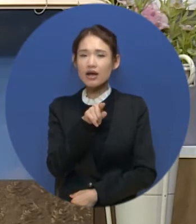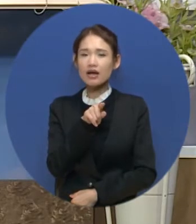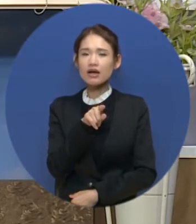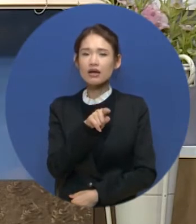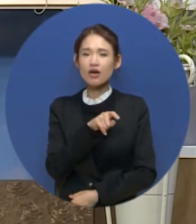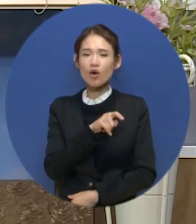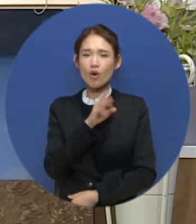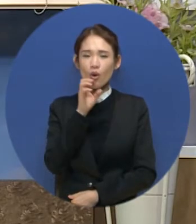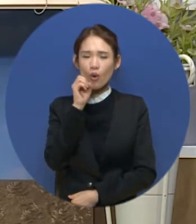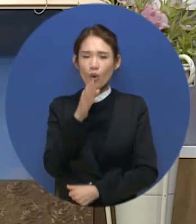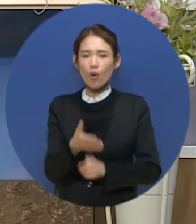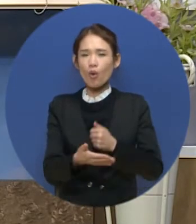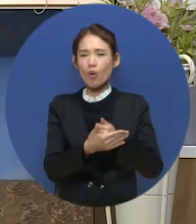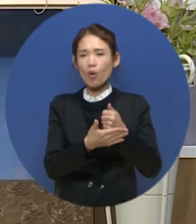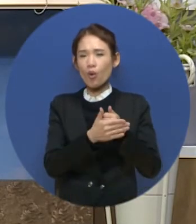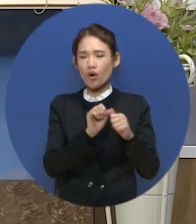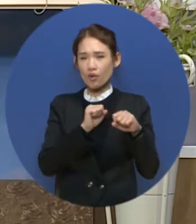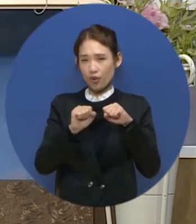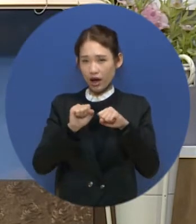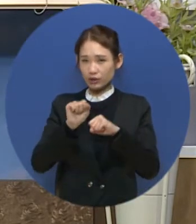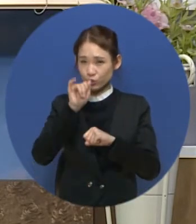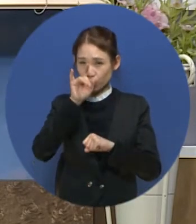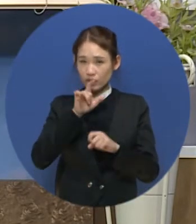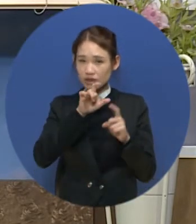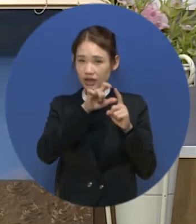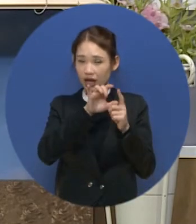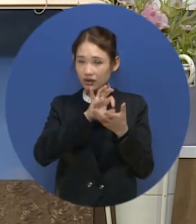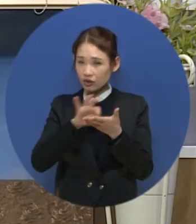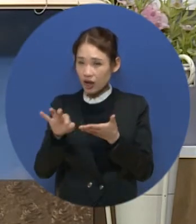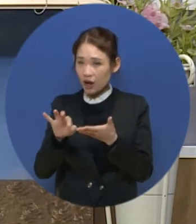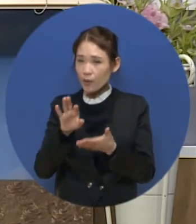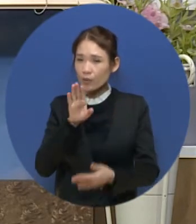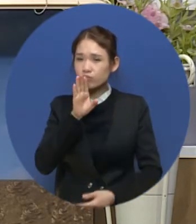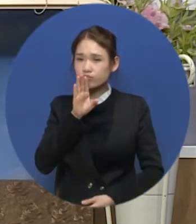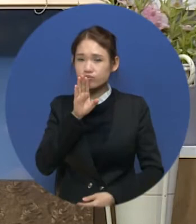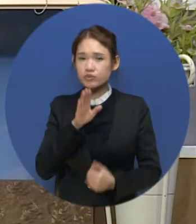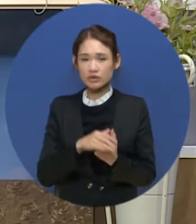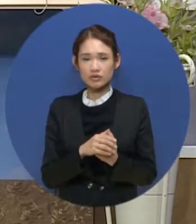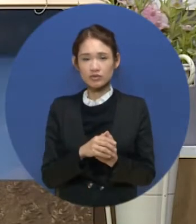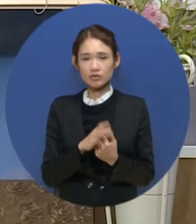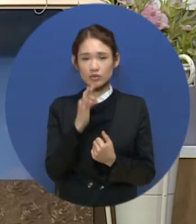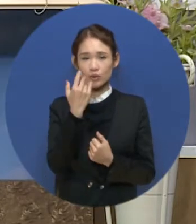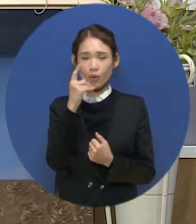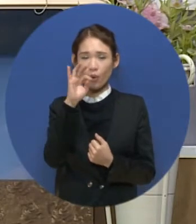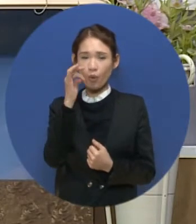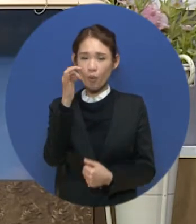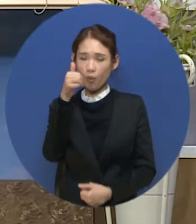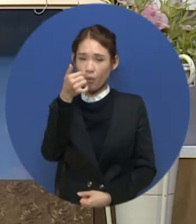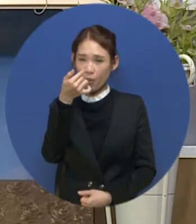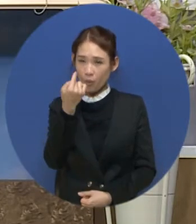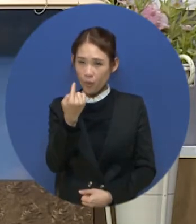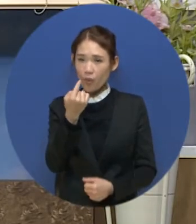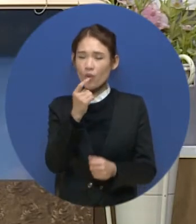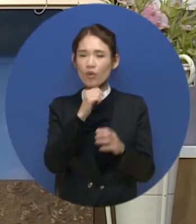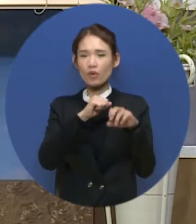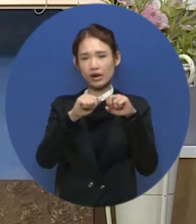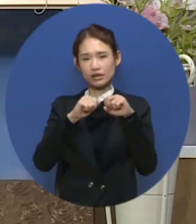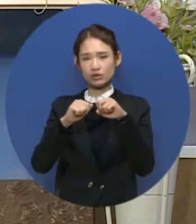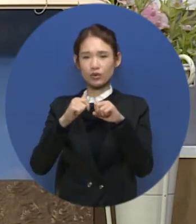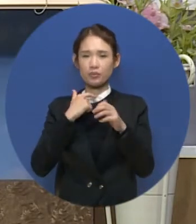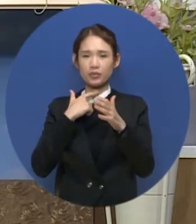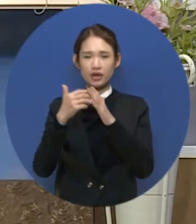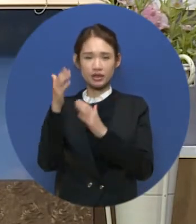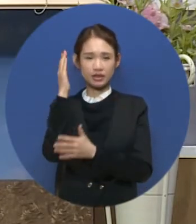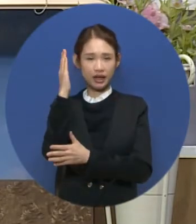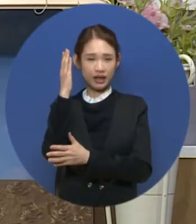옹호 활동이라고 네, 그 명칭을 이제 옹호 활동이라고 하더라고요. 이 옹호 활동을 하면서 좀 겪었던